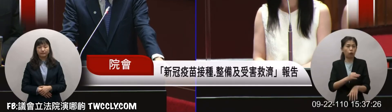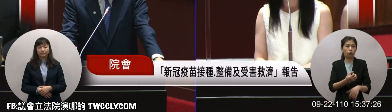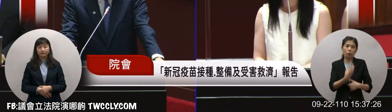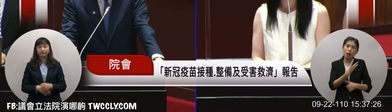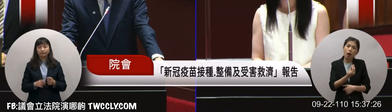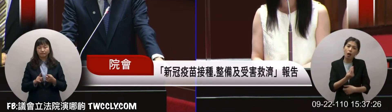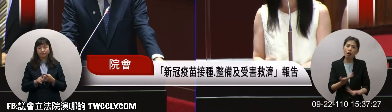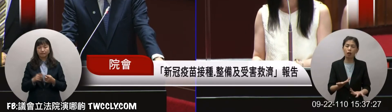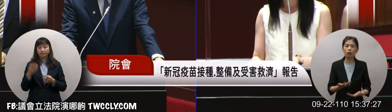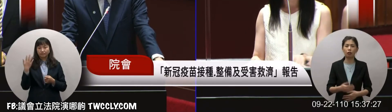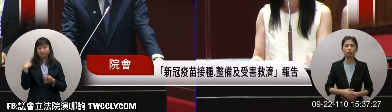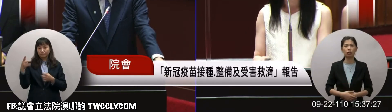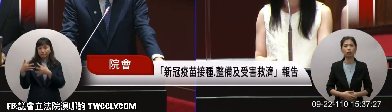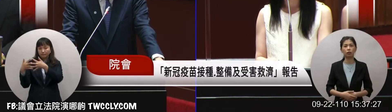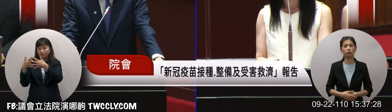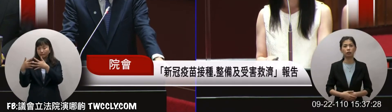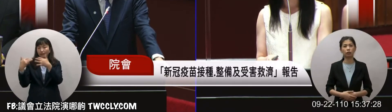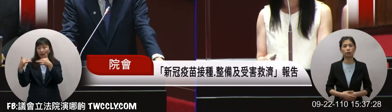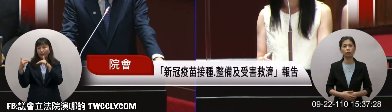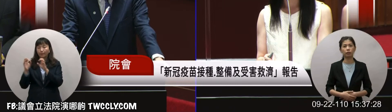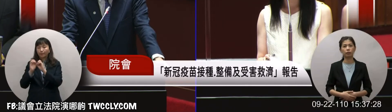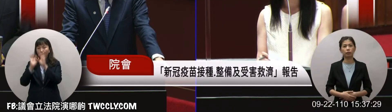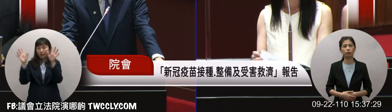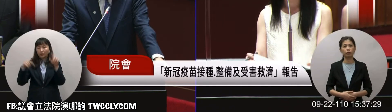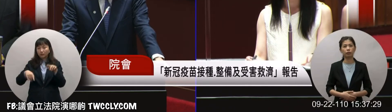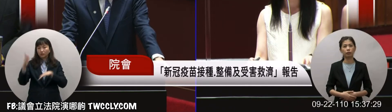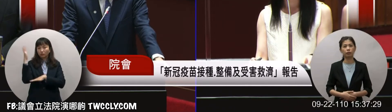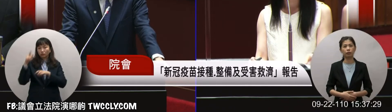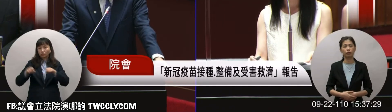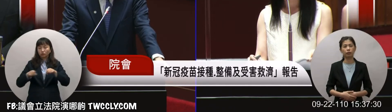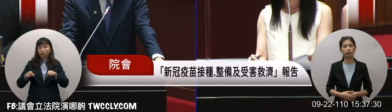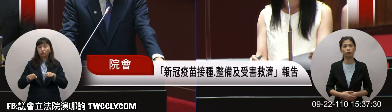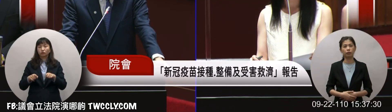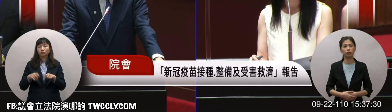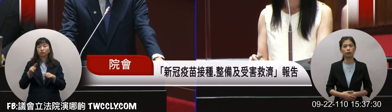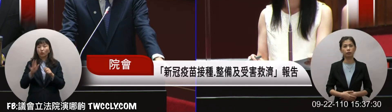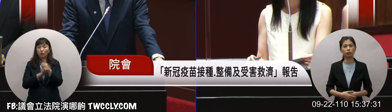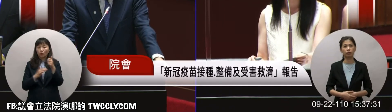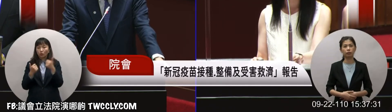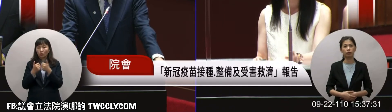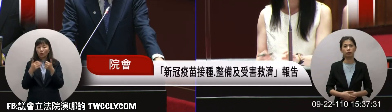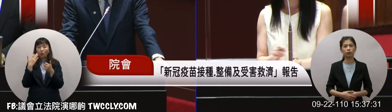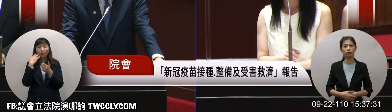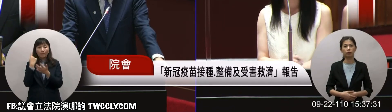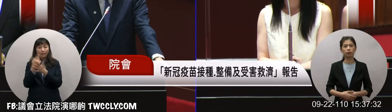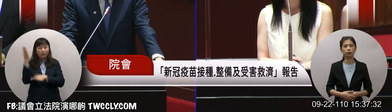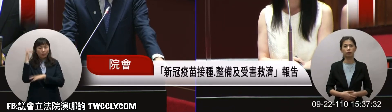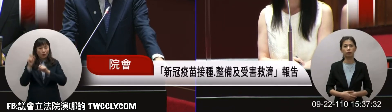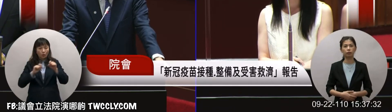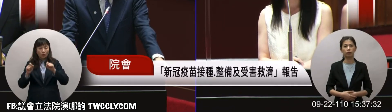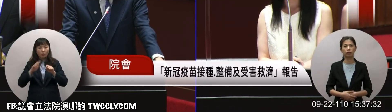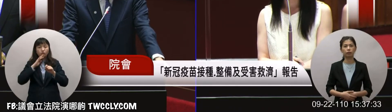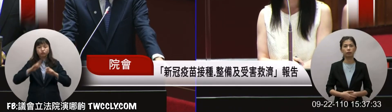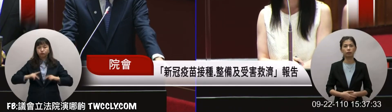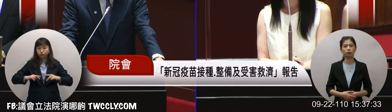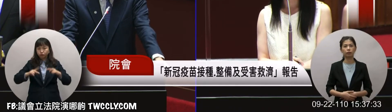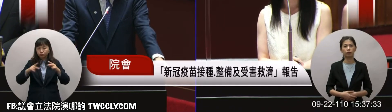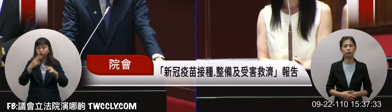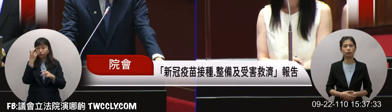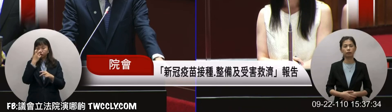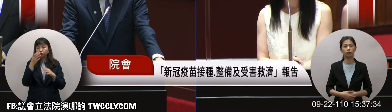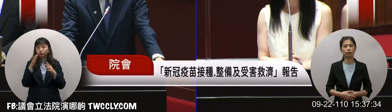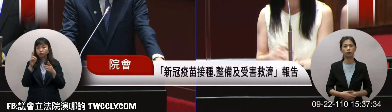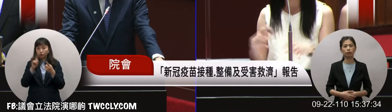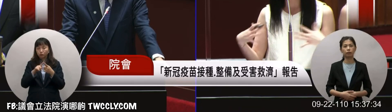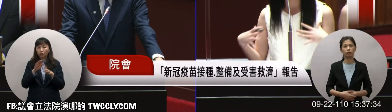对，那时候美国也还没开始有这个政策。好，我想委员大概说，每一个政策在滚动式检讨，那总是